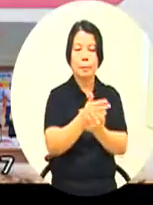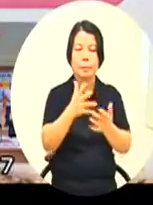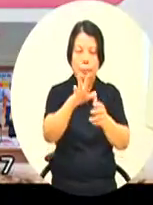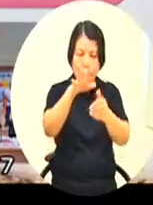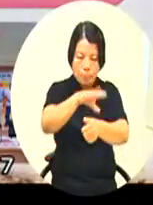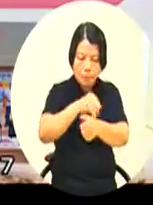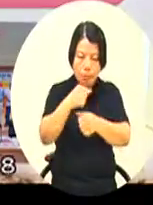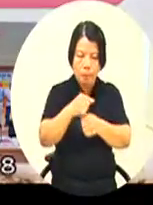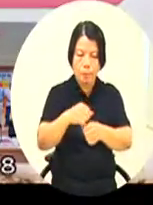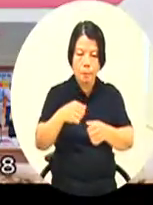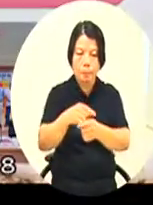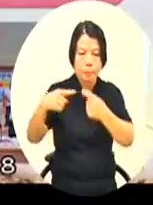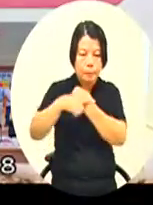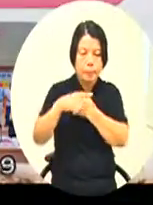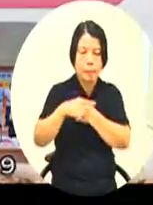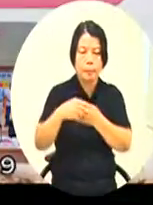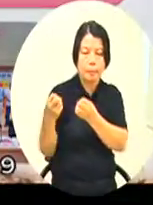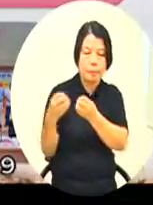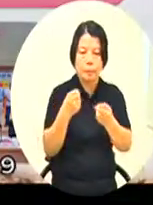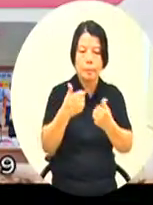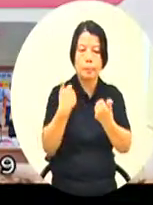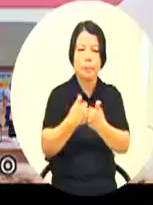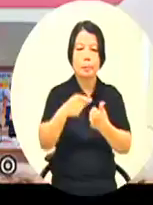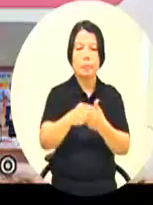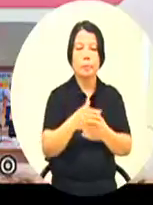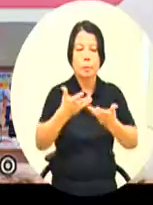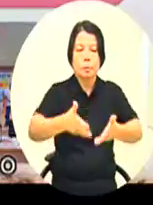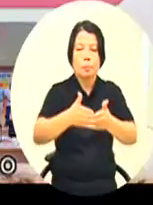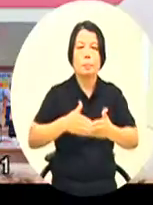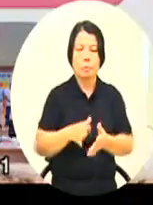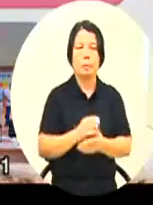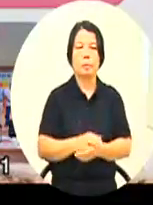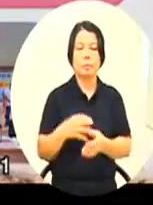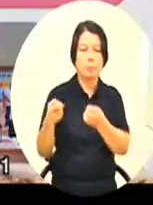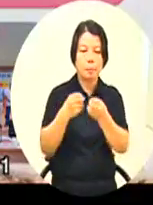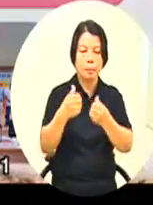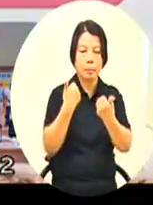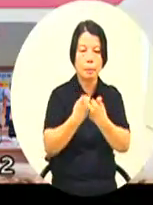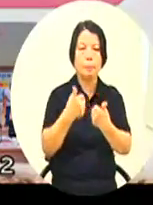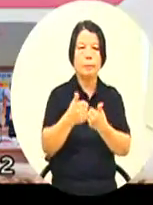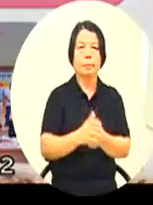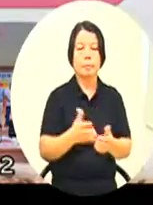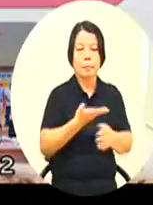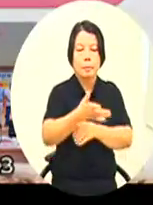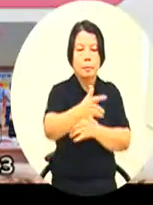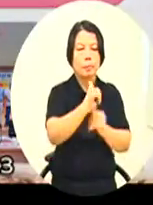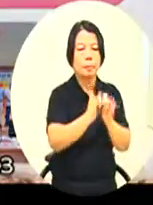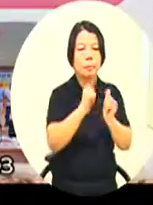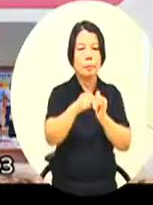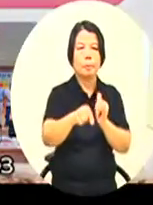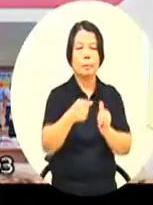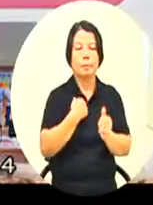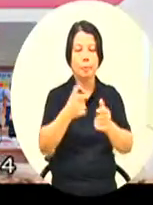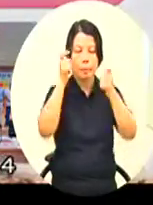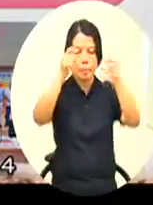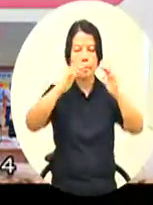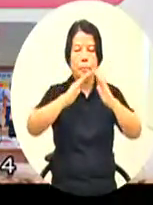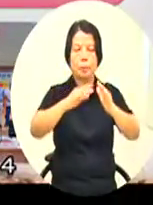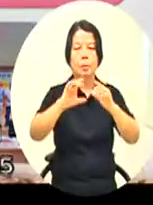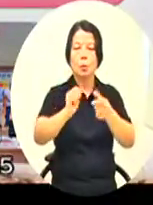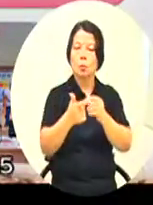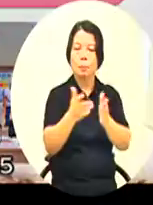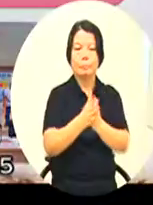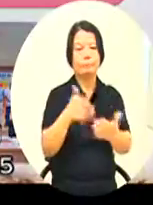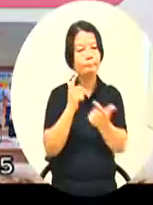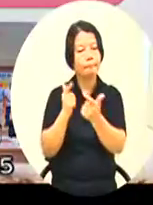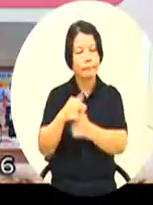市学学术研讨会，我觉得是非常重要的研讨会，因为它会让我们的市民知道这个高雄为什么是宜居城市，